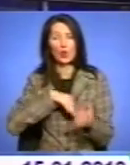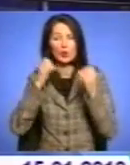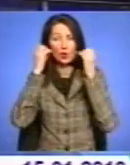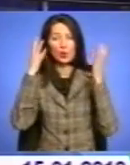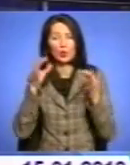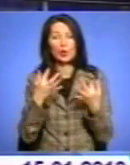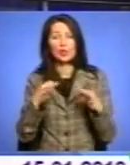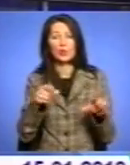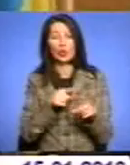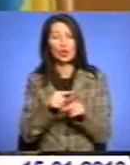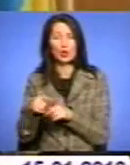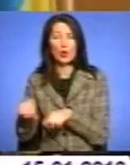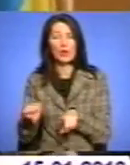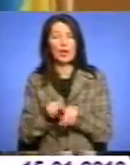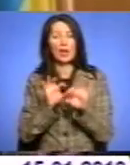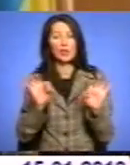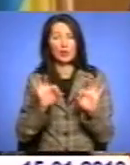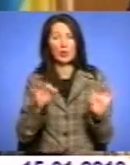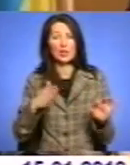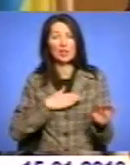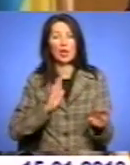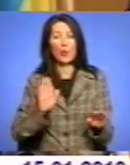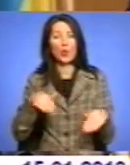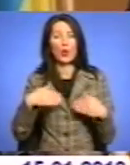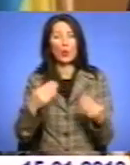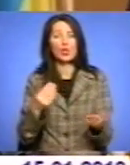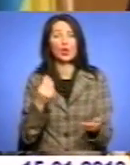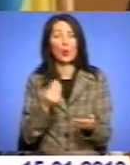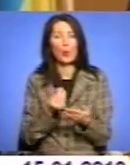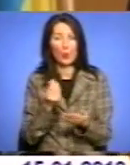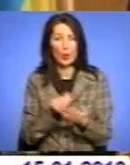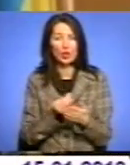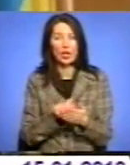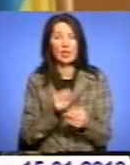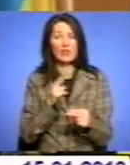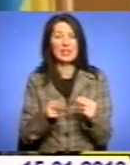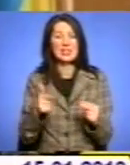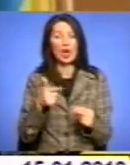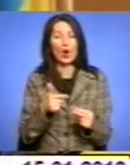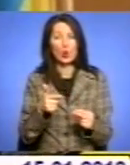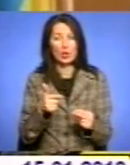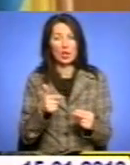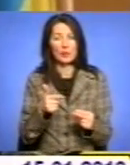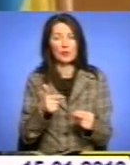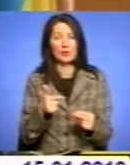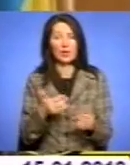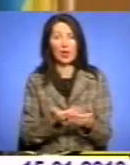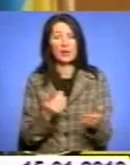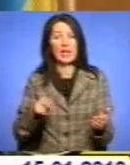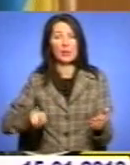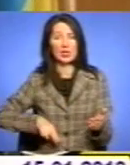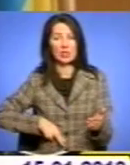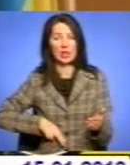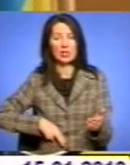слова та інформації. Нам був поданий бюджет в кінці грудня від адміністрації, дуже